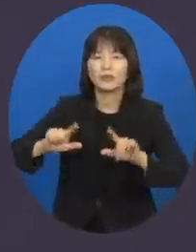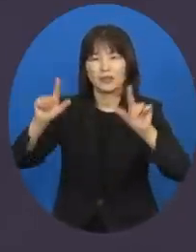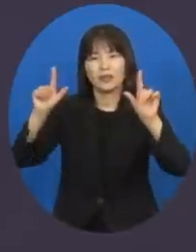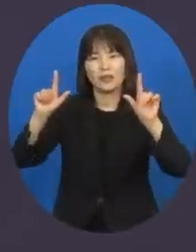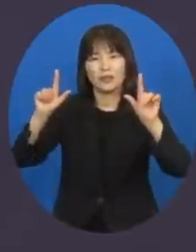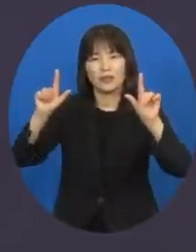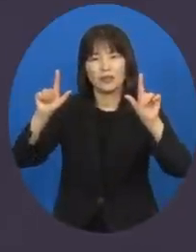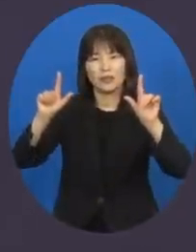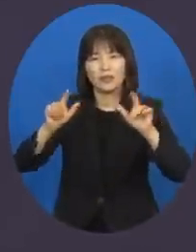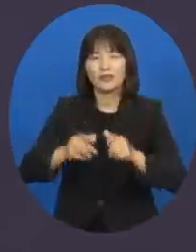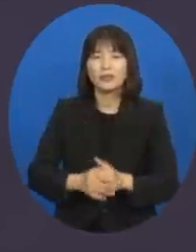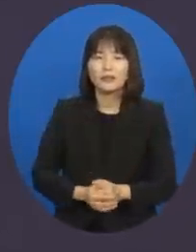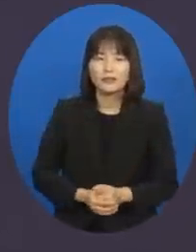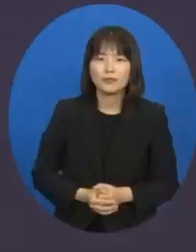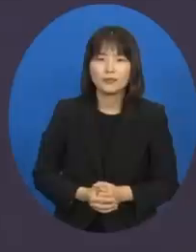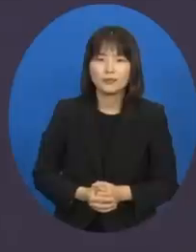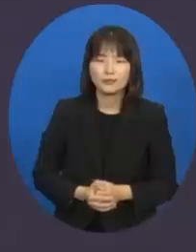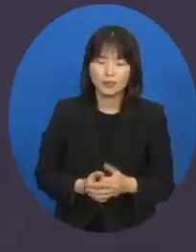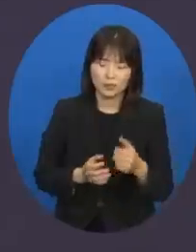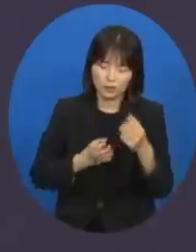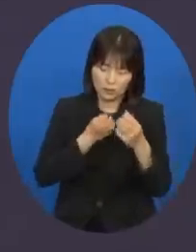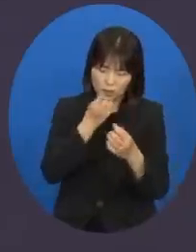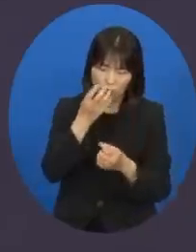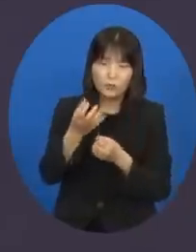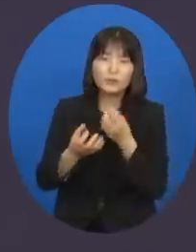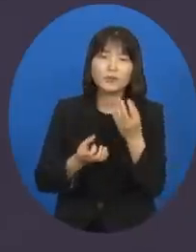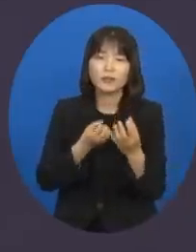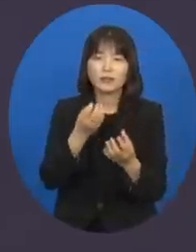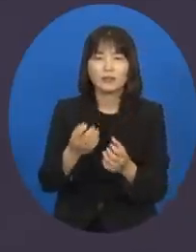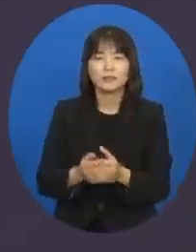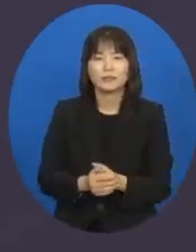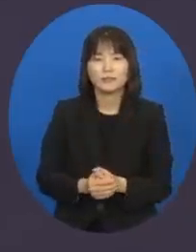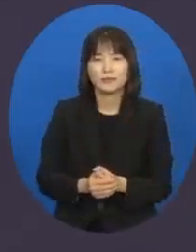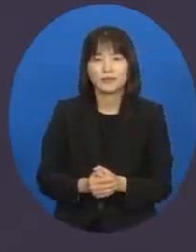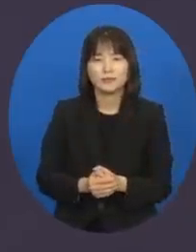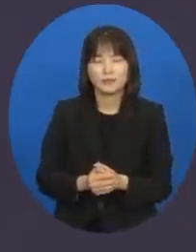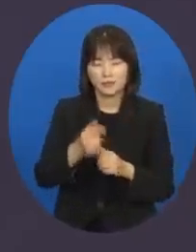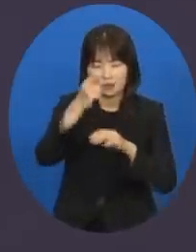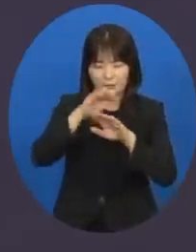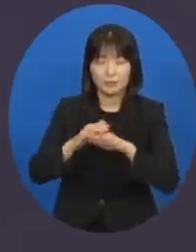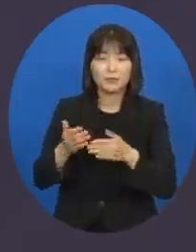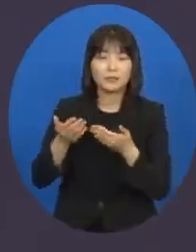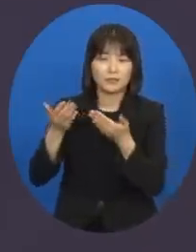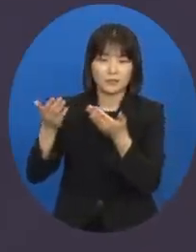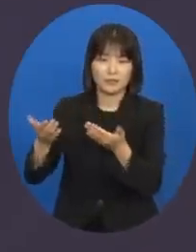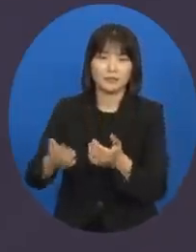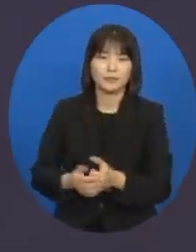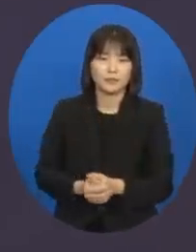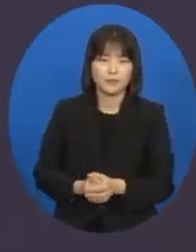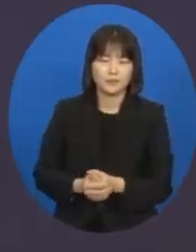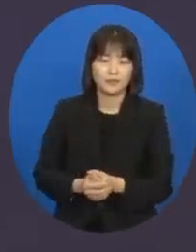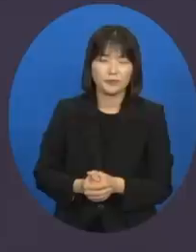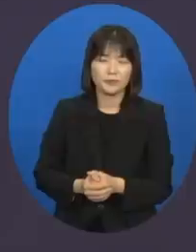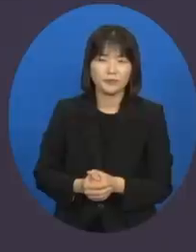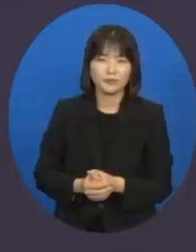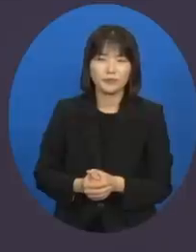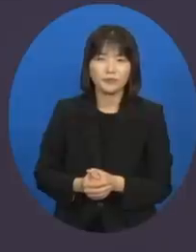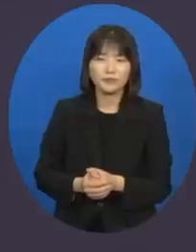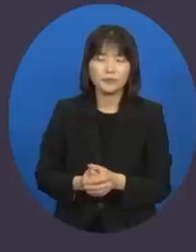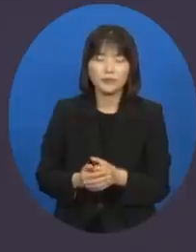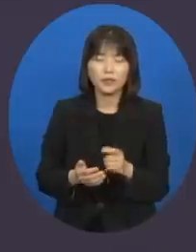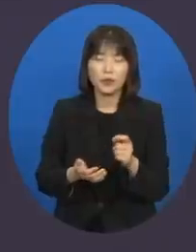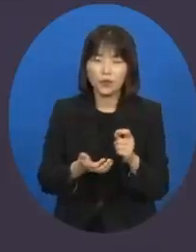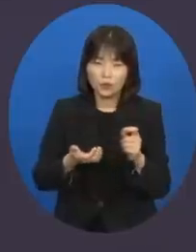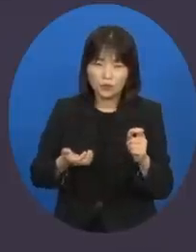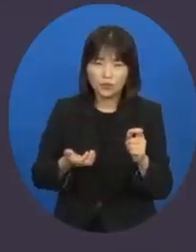그렇게 고백을 하고 그렇게 예배를 드립니다. 고린도전서 15장 55절에